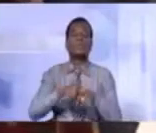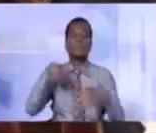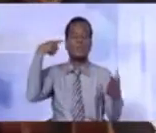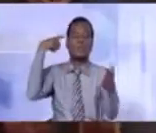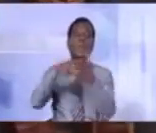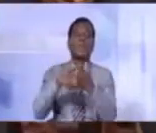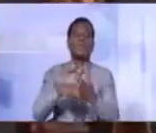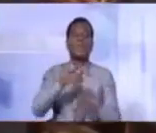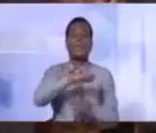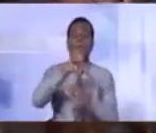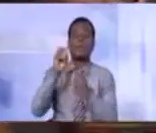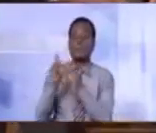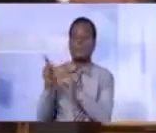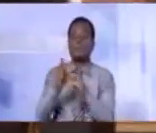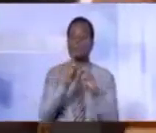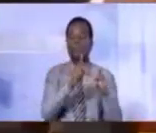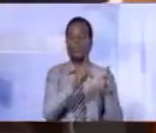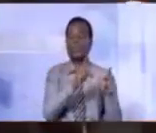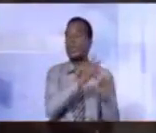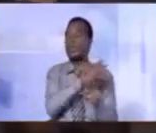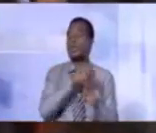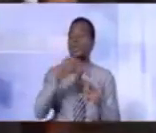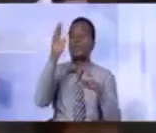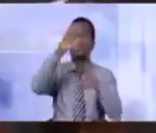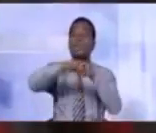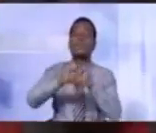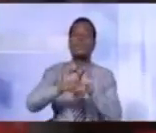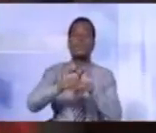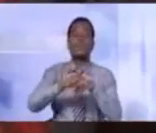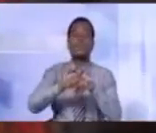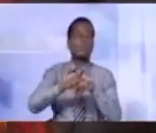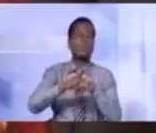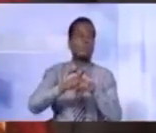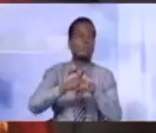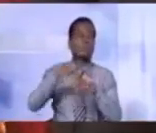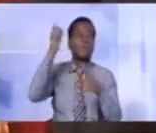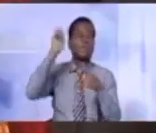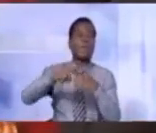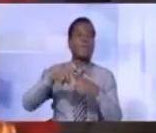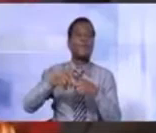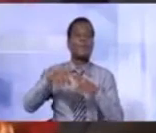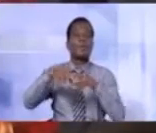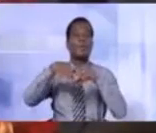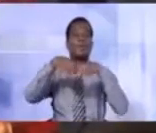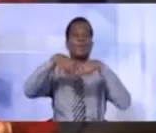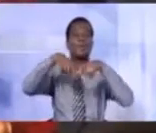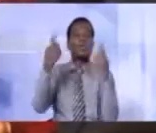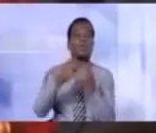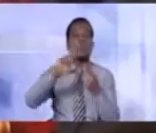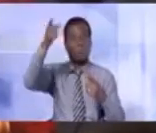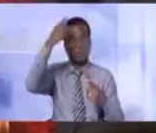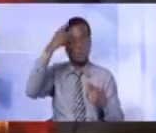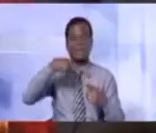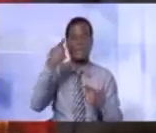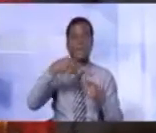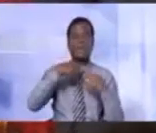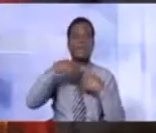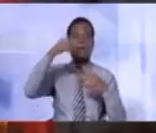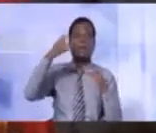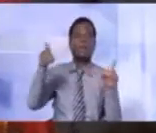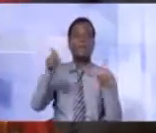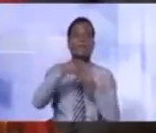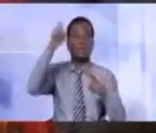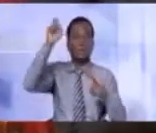vos propositions relative la classe politique qui a également besoin